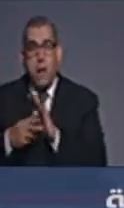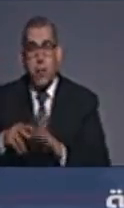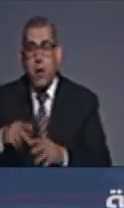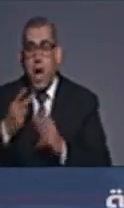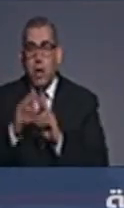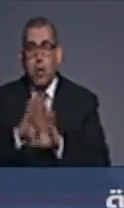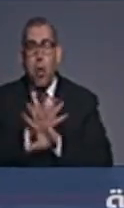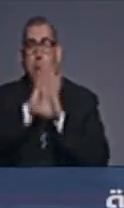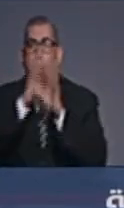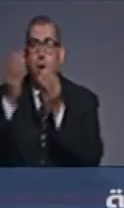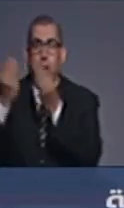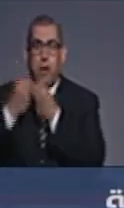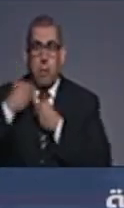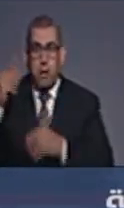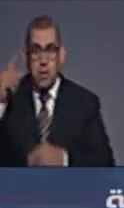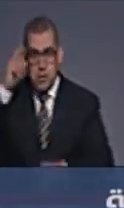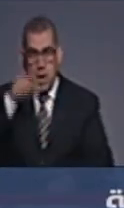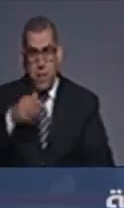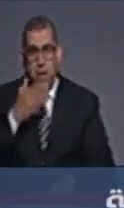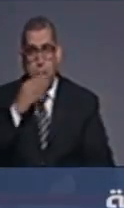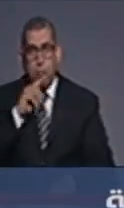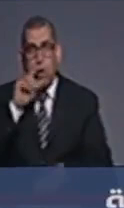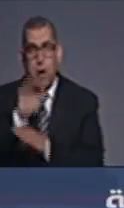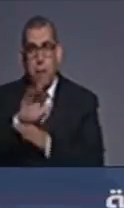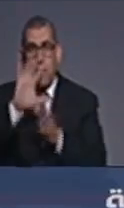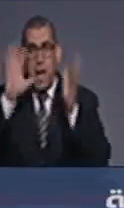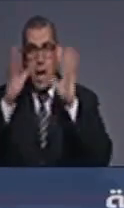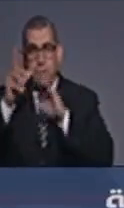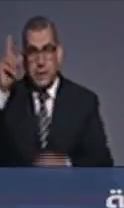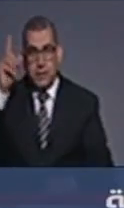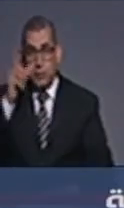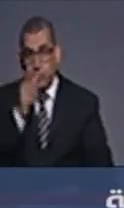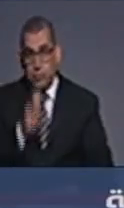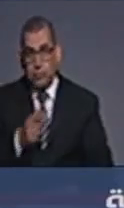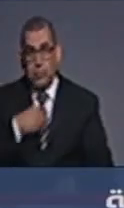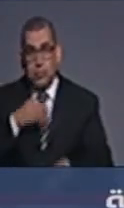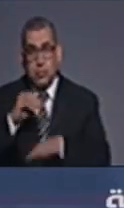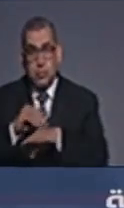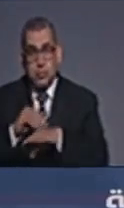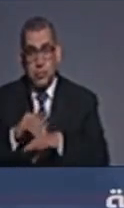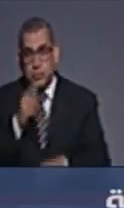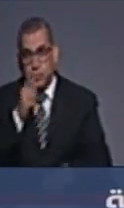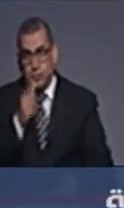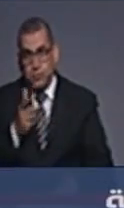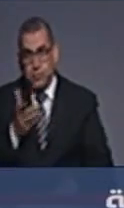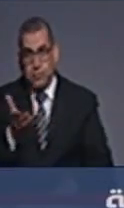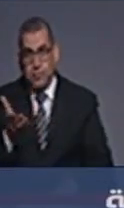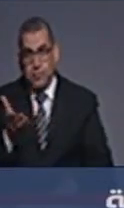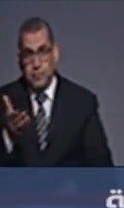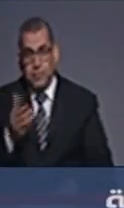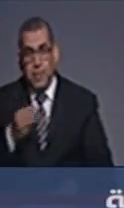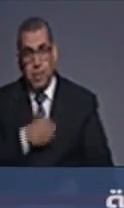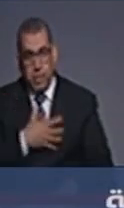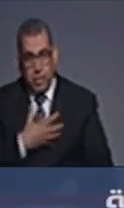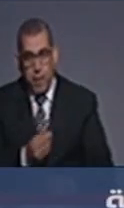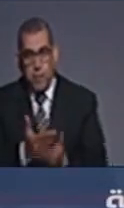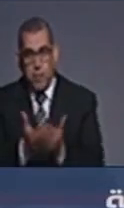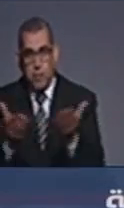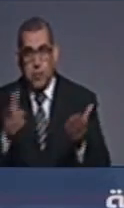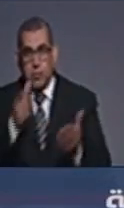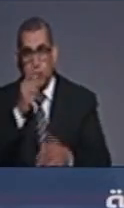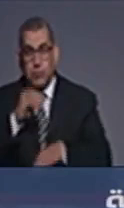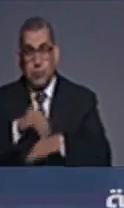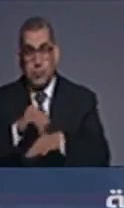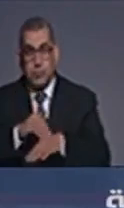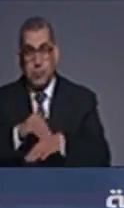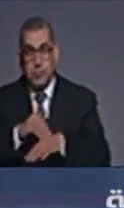قوي الحقيقه. الحمد لله رب العالمين. انا بس حبيت ان انا اطمنكم واقول ان احنا